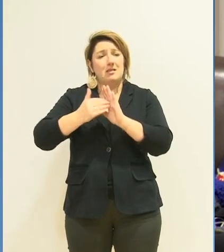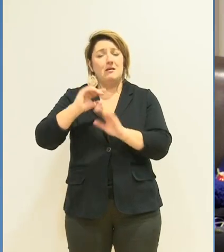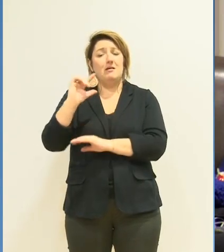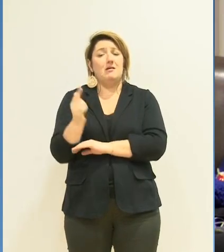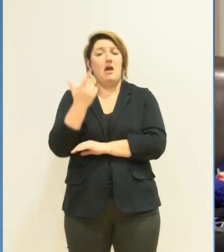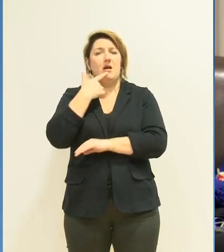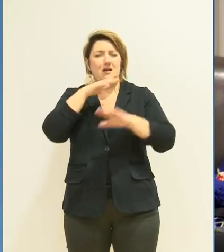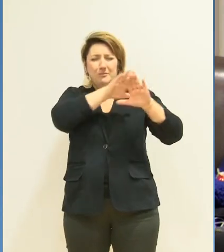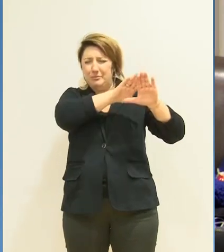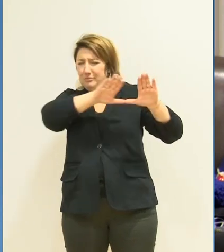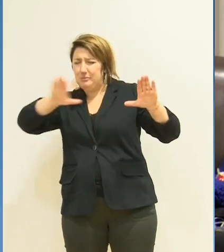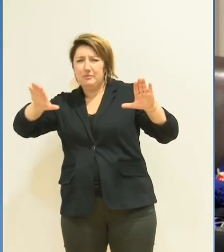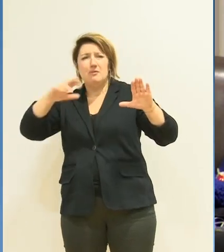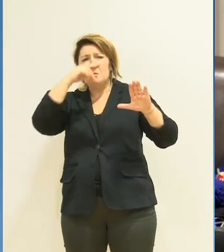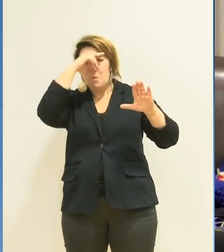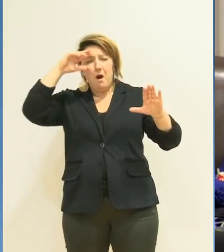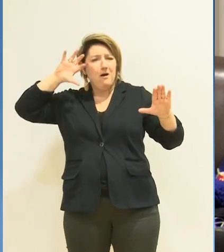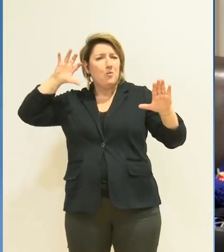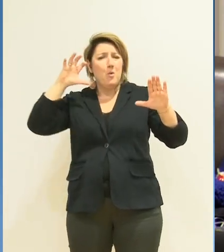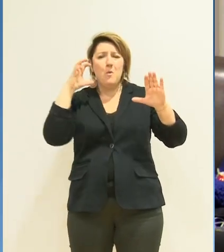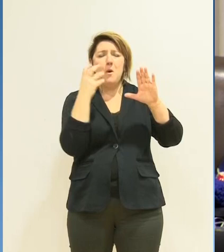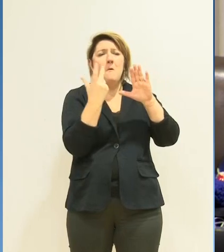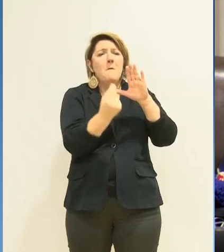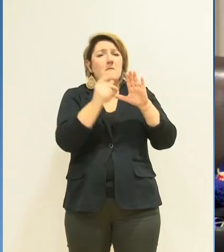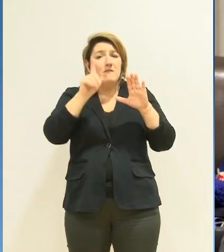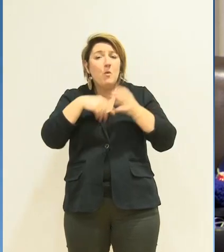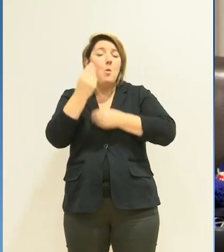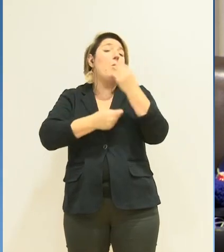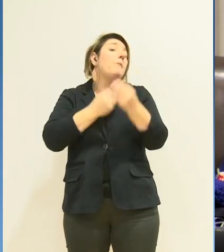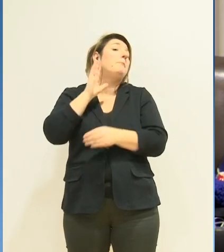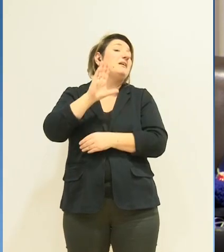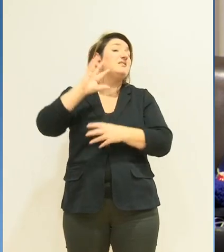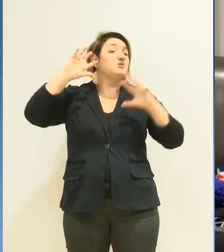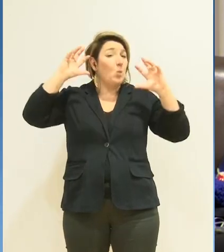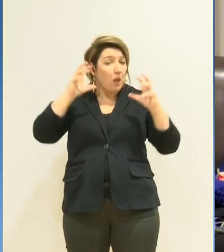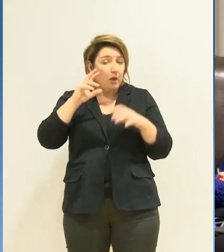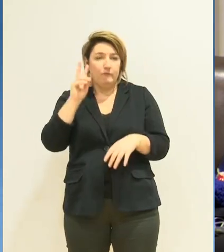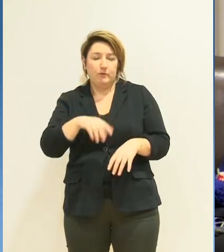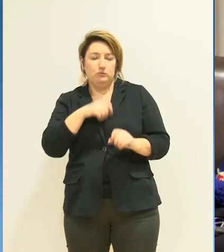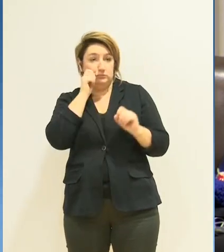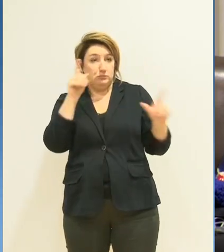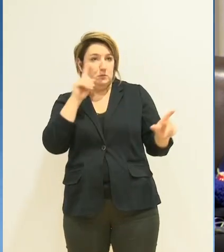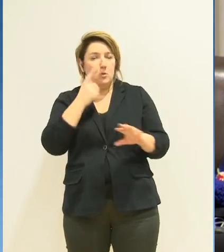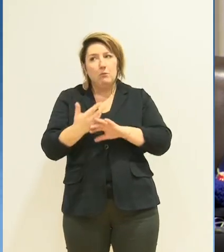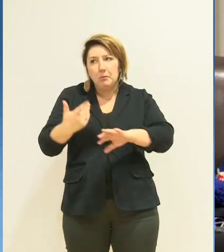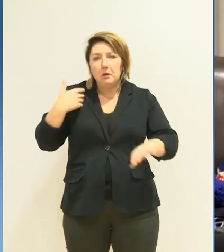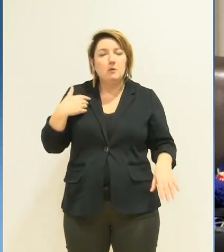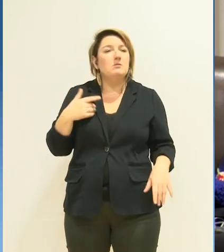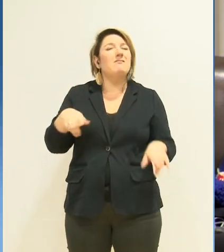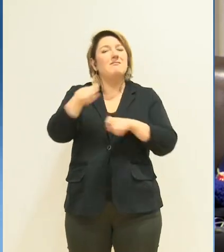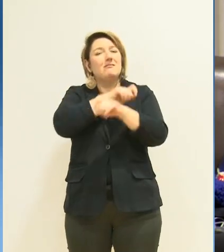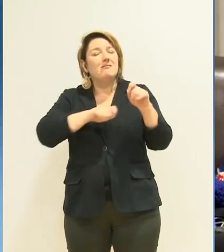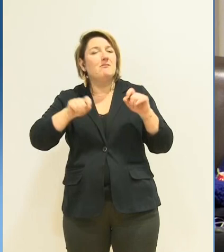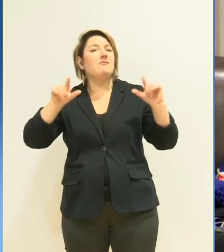photovoltaïques ou d'équipements solaires bah moi ça me surprend un petit peu parce qu'il n'y a pas tellement longtemps on parlait de panneaux